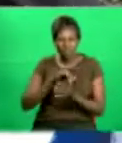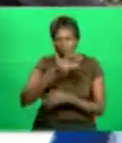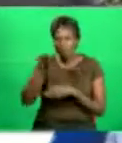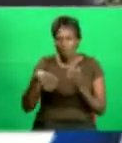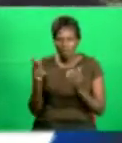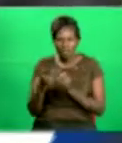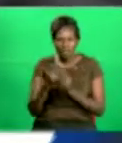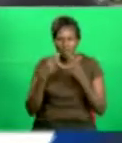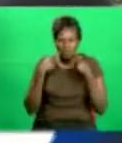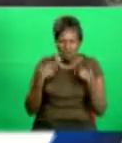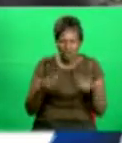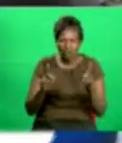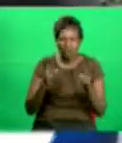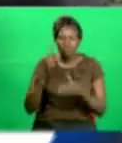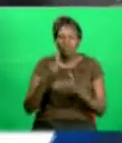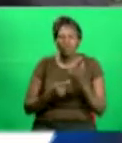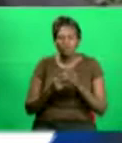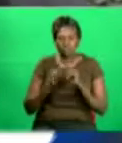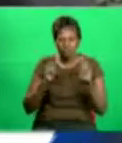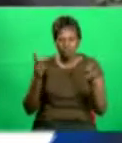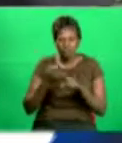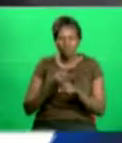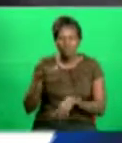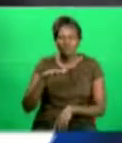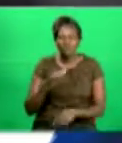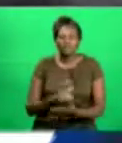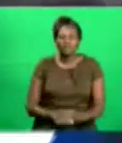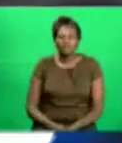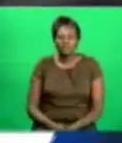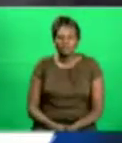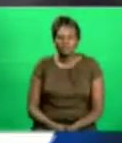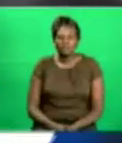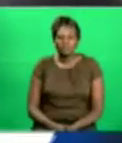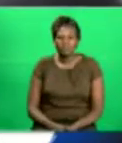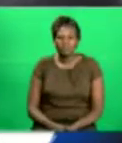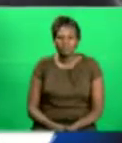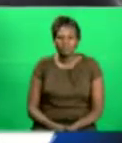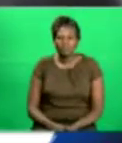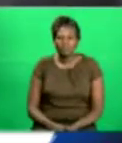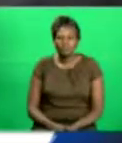tunatangaza amani kutoka hii area. Kutoka hapa sasa tunatangazia taifa.